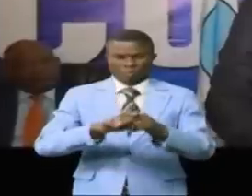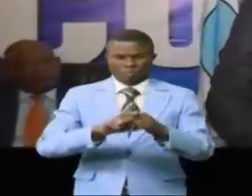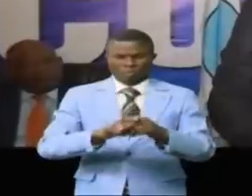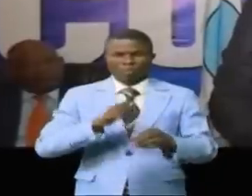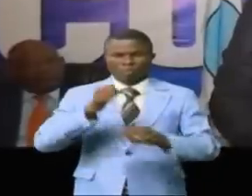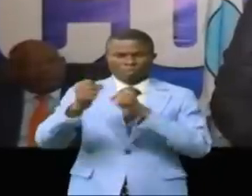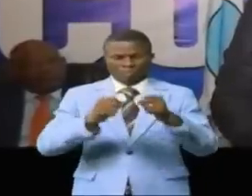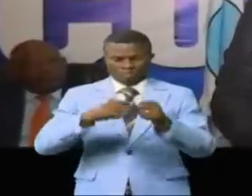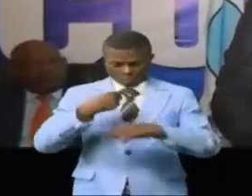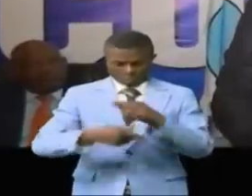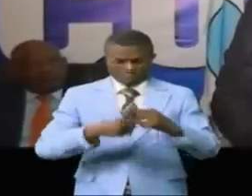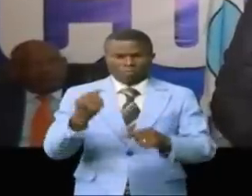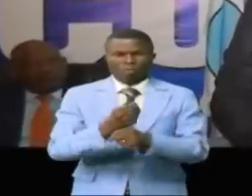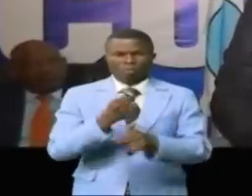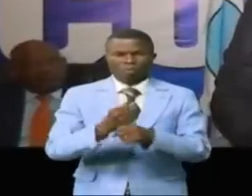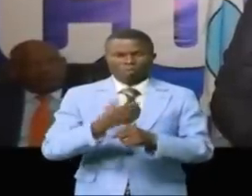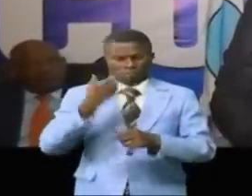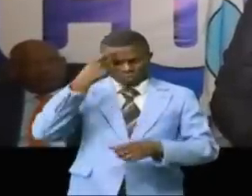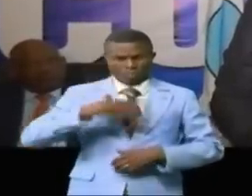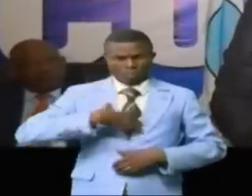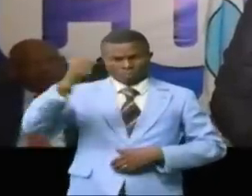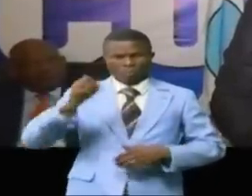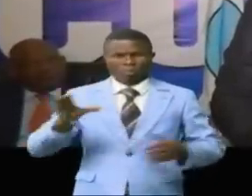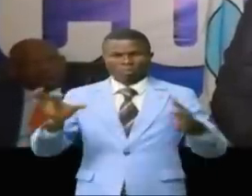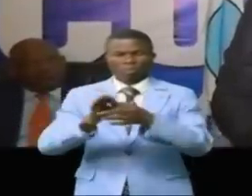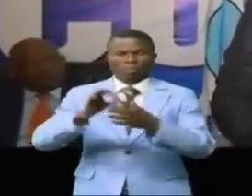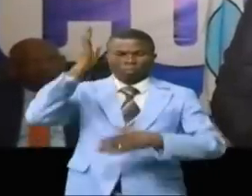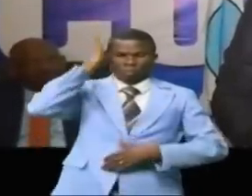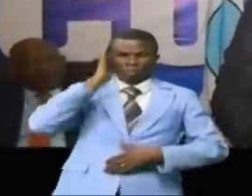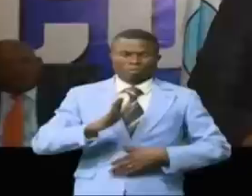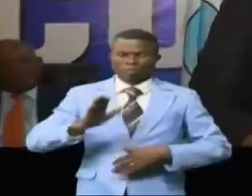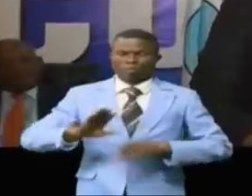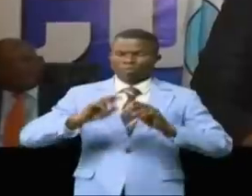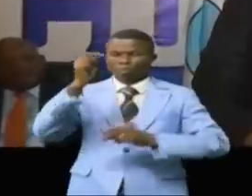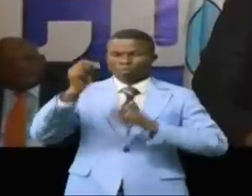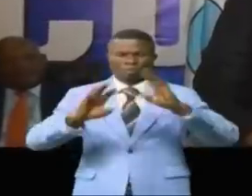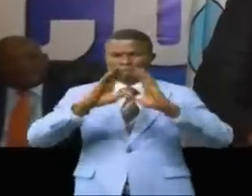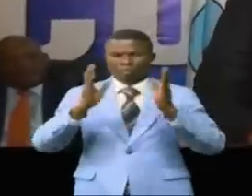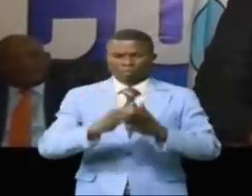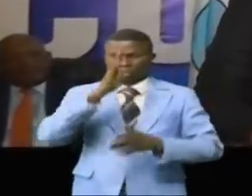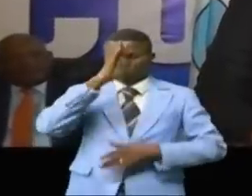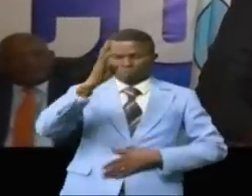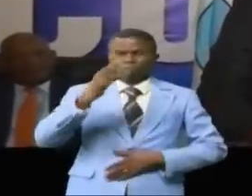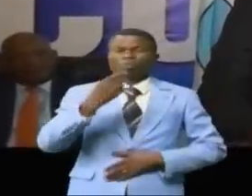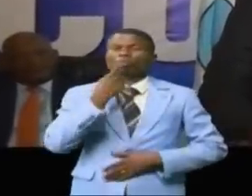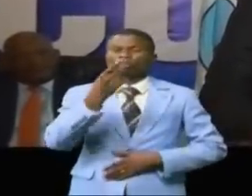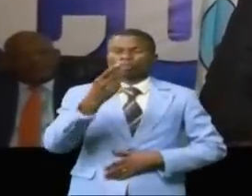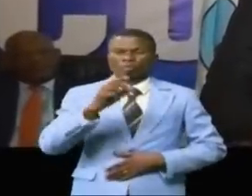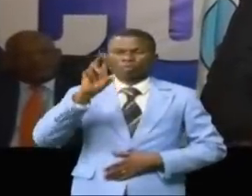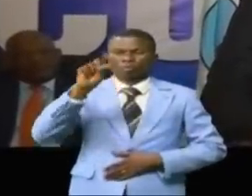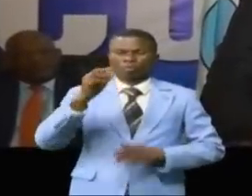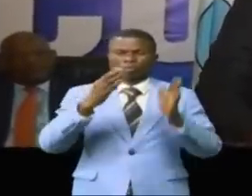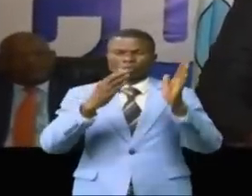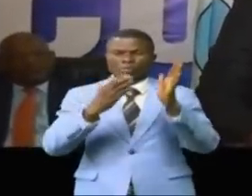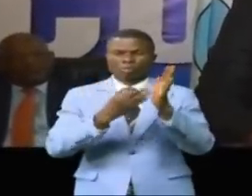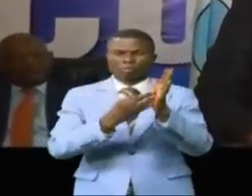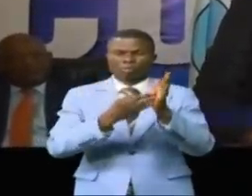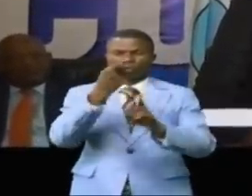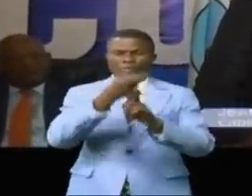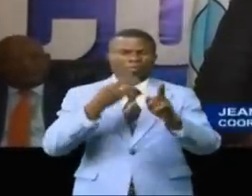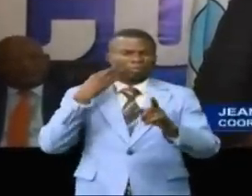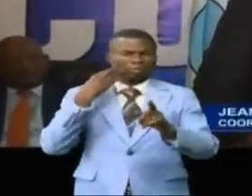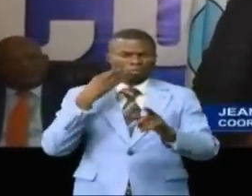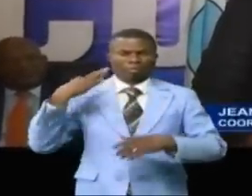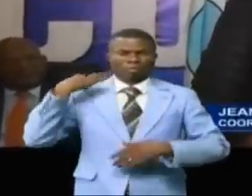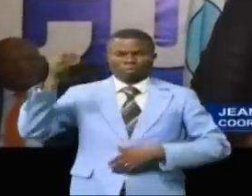se met en marche pour la victoire de l'Union sacrée à tous les niveaux. Fidèle à sa déclaration du 28 mai 2023 sur son